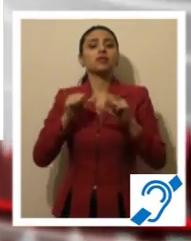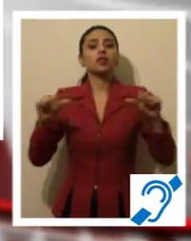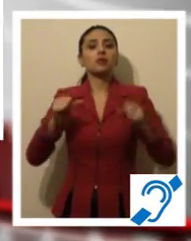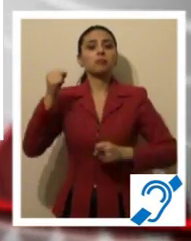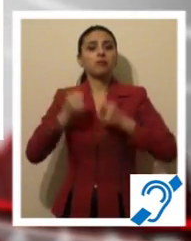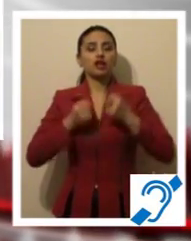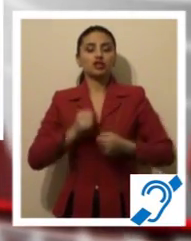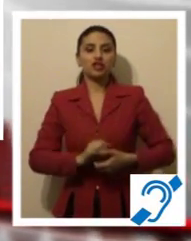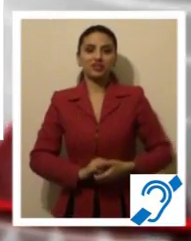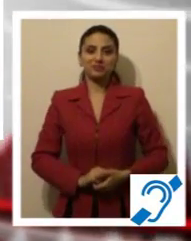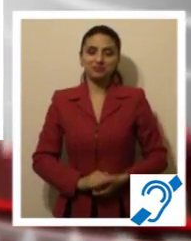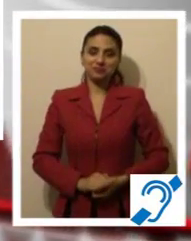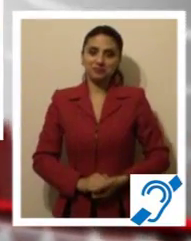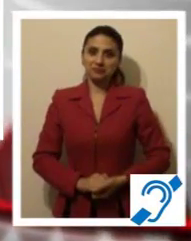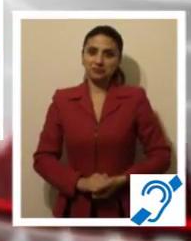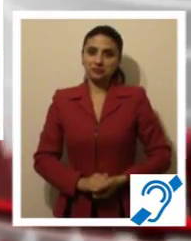de intervenție.